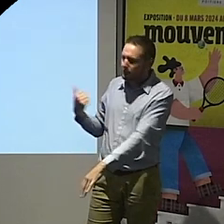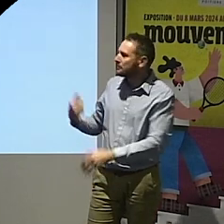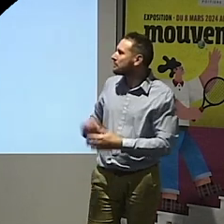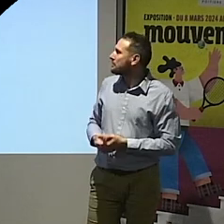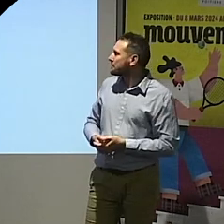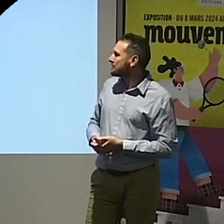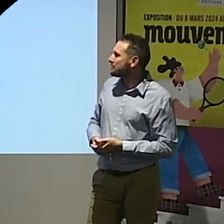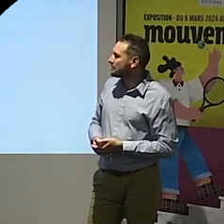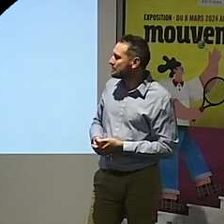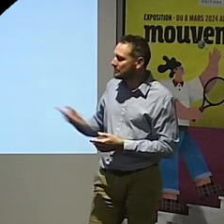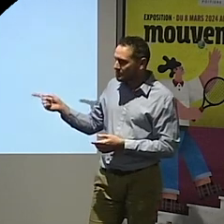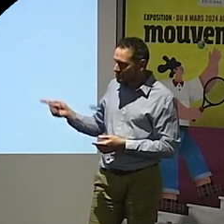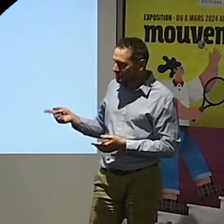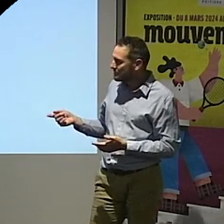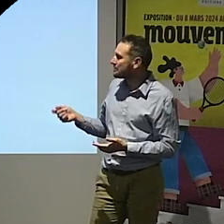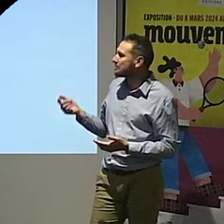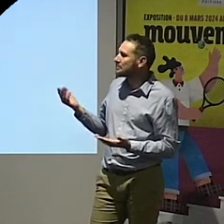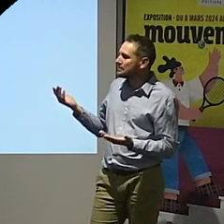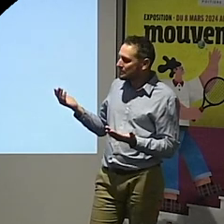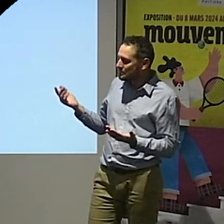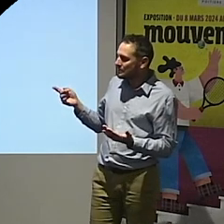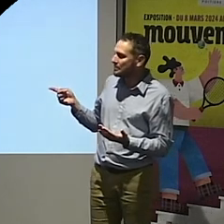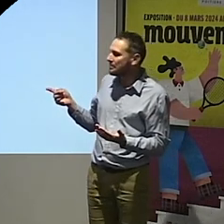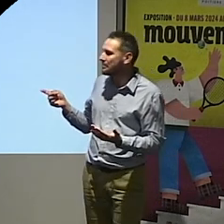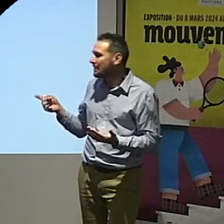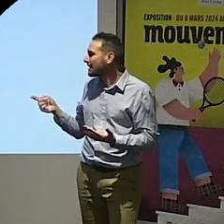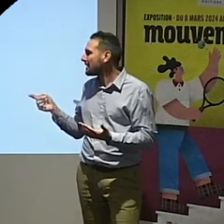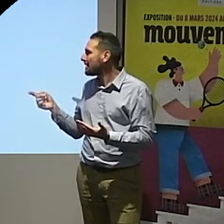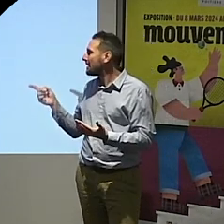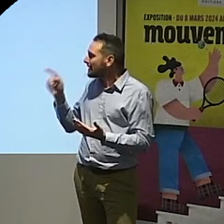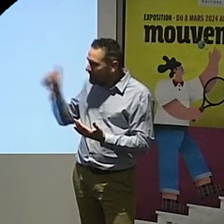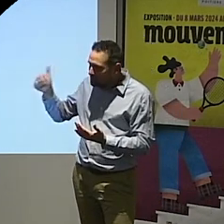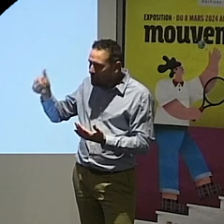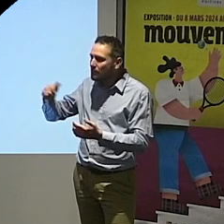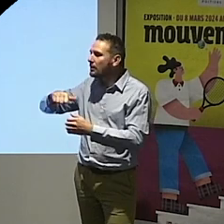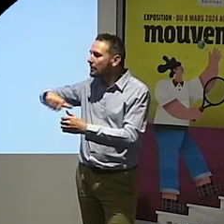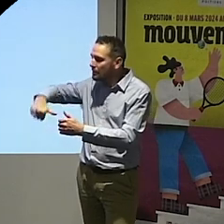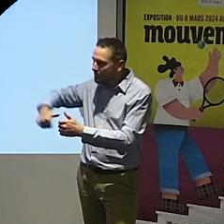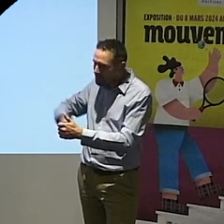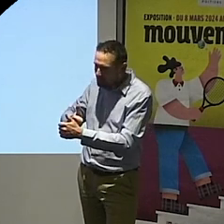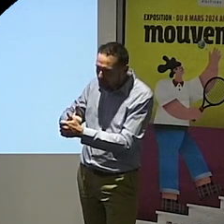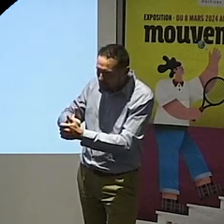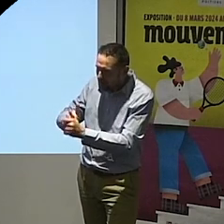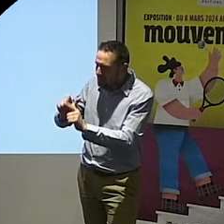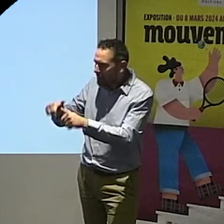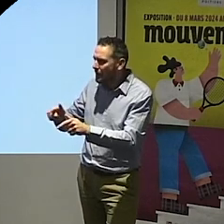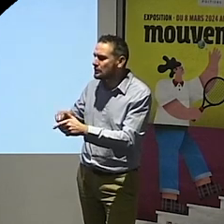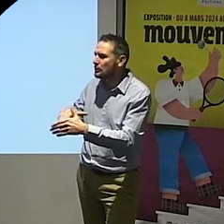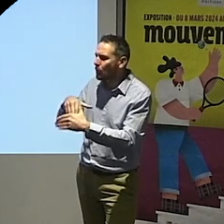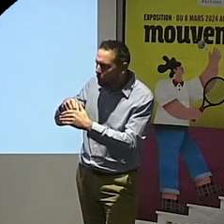qui accompagne jusqu'au bout ses sportifs, que ce soit au championnat de France ou sur les conférences. Donc merci aussi à